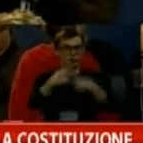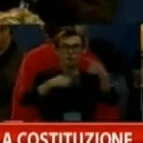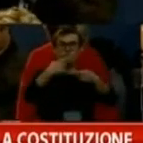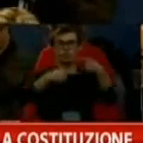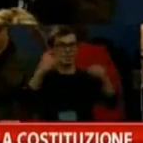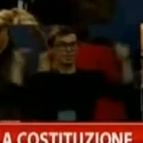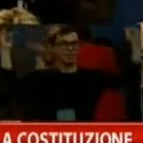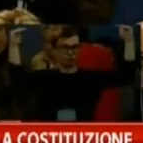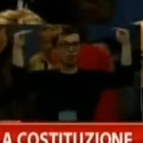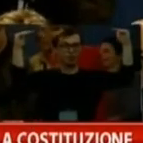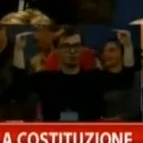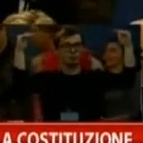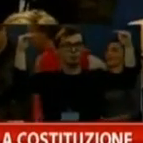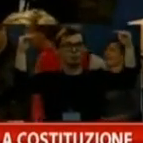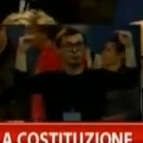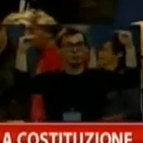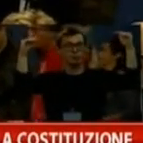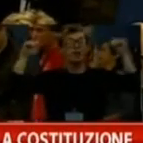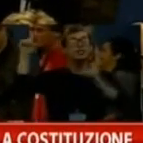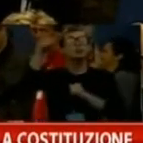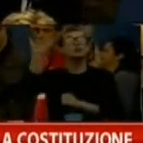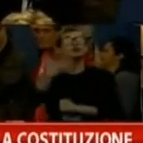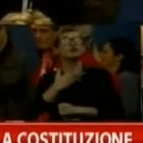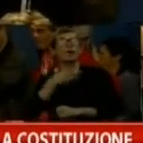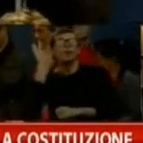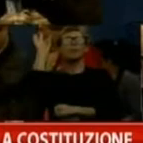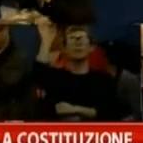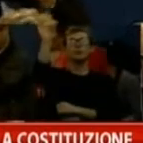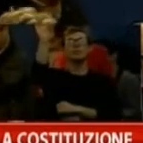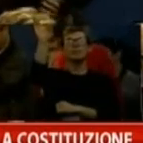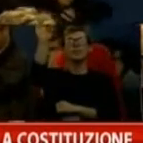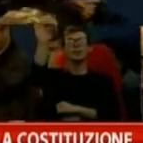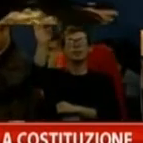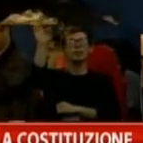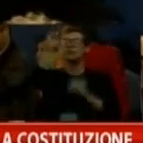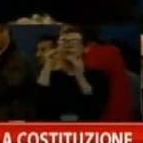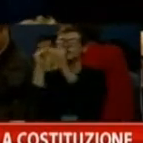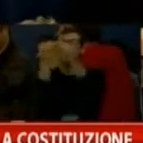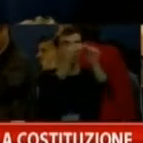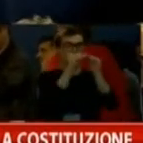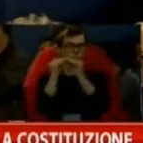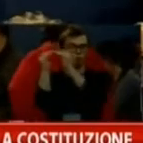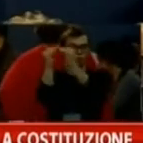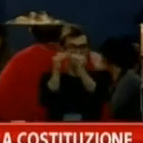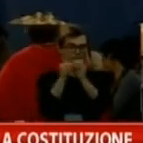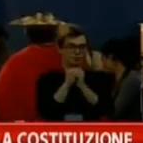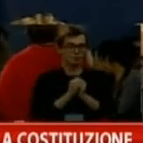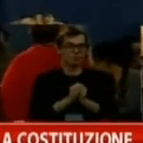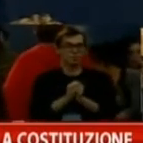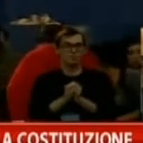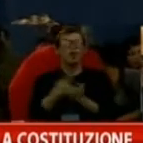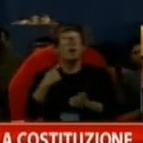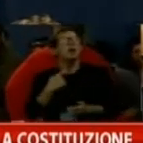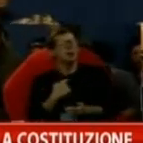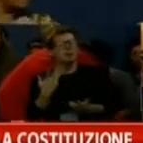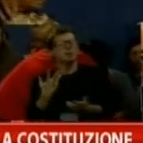riferimento comune. Questo è un punto estremamente significativo, lo voglio dire senza alzare particolarmente i toni,